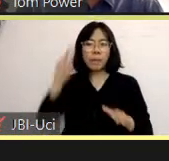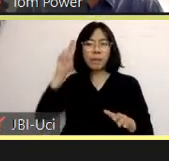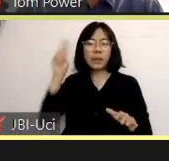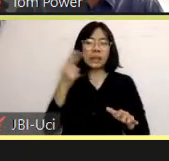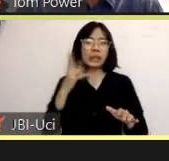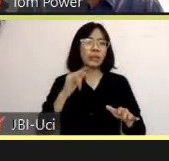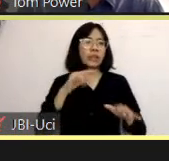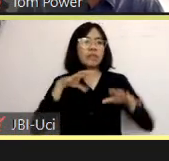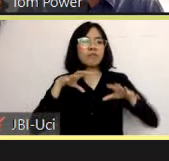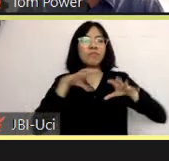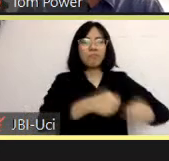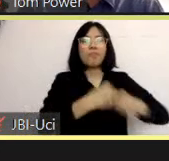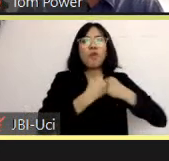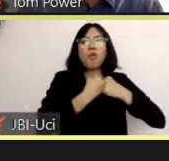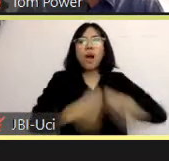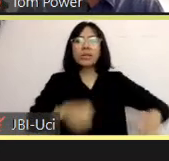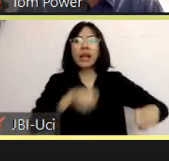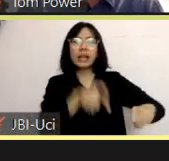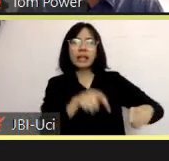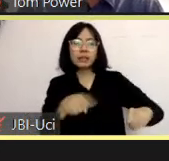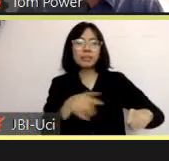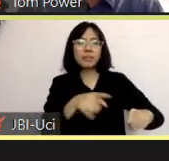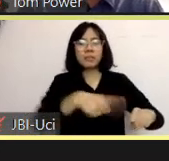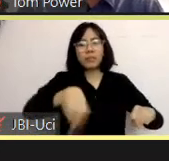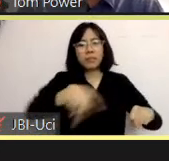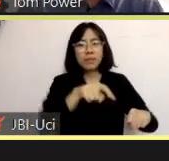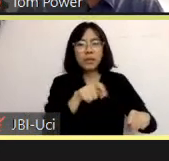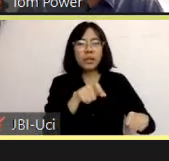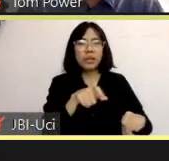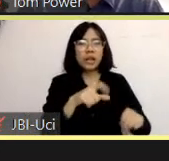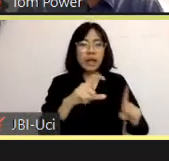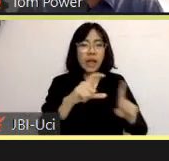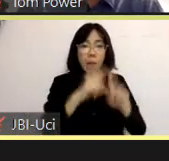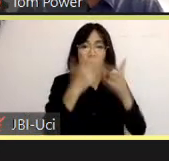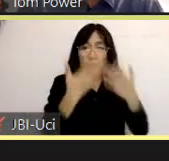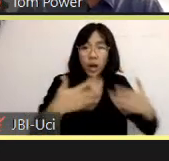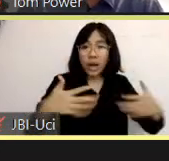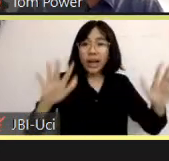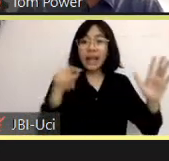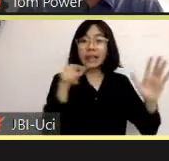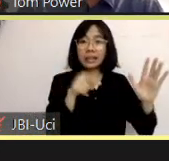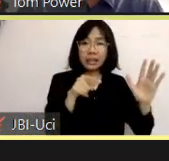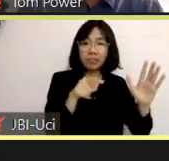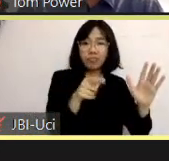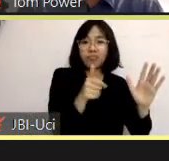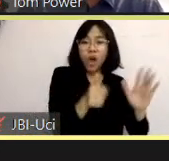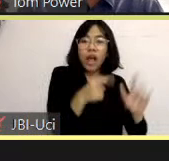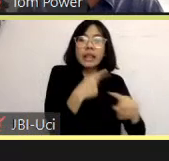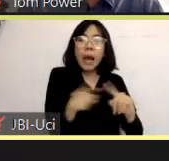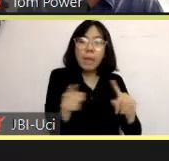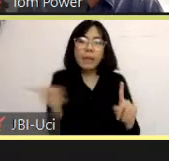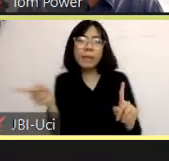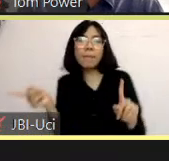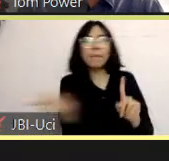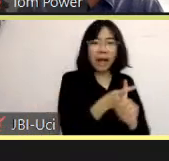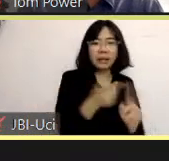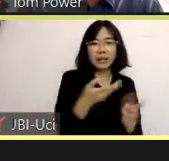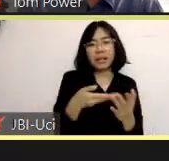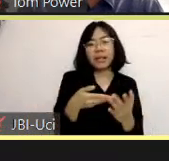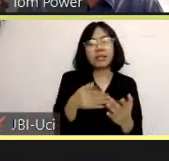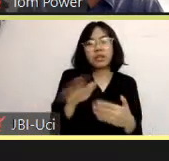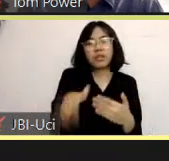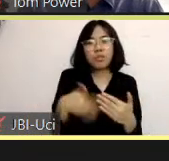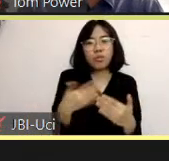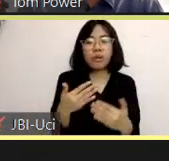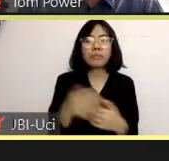otoritarianisme digital? Yaitu represi terhadap demokrasi dengan perangkat teknologi. Dan kita sebetulnya